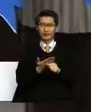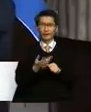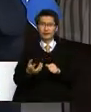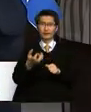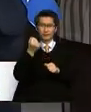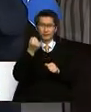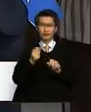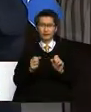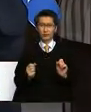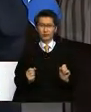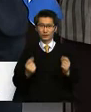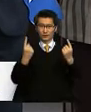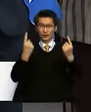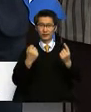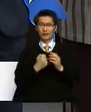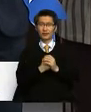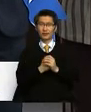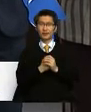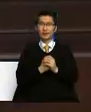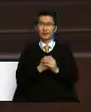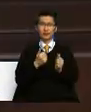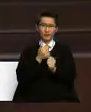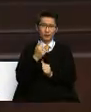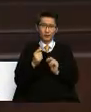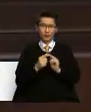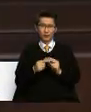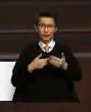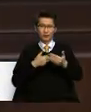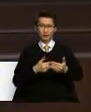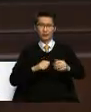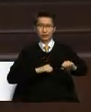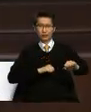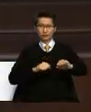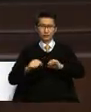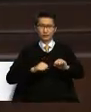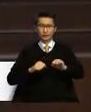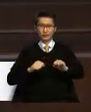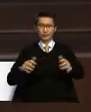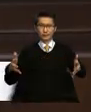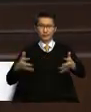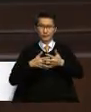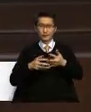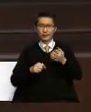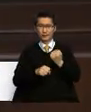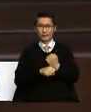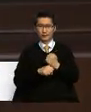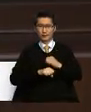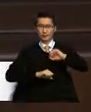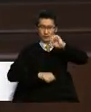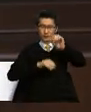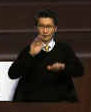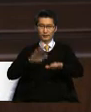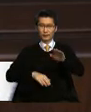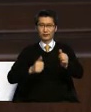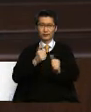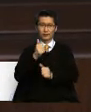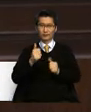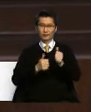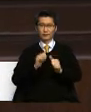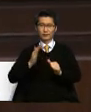널리 알림과 동시에 의회와 집행부가 합심하여 발로 뛰는